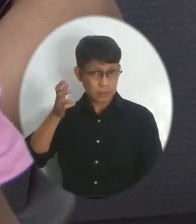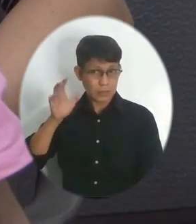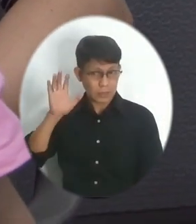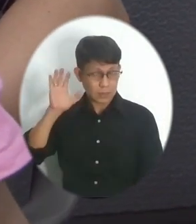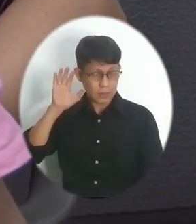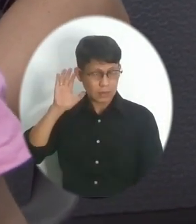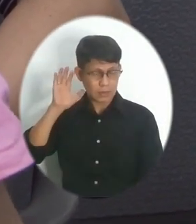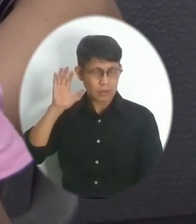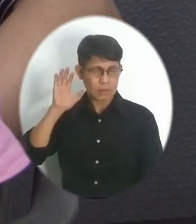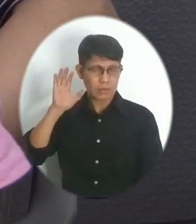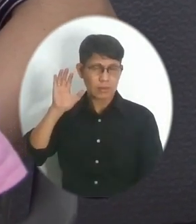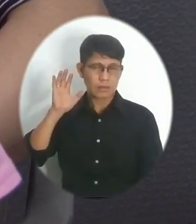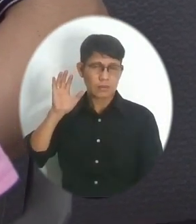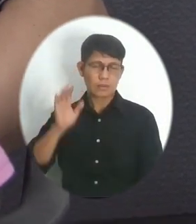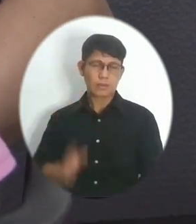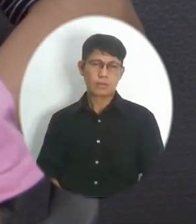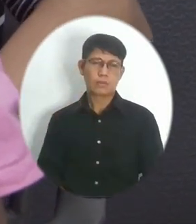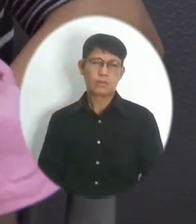Hello?